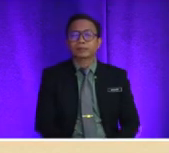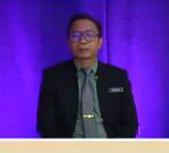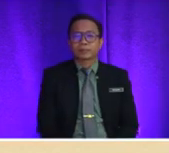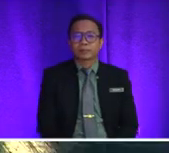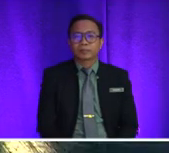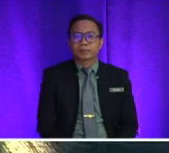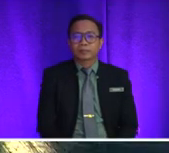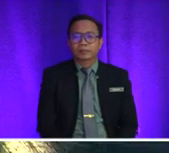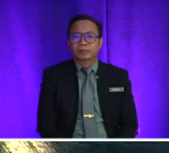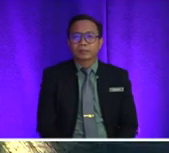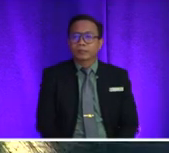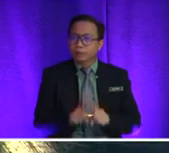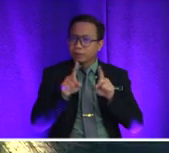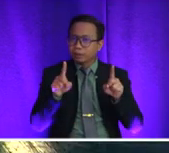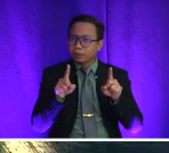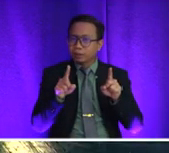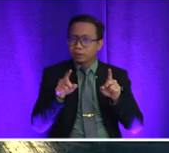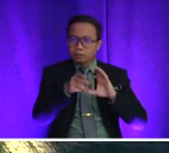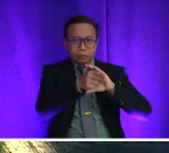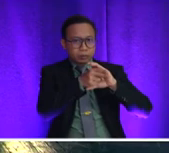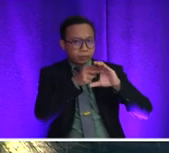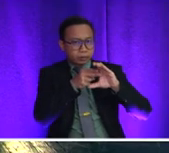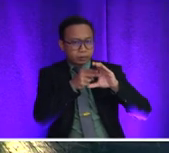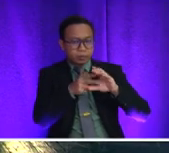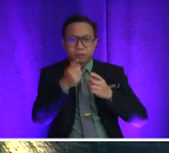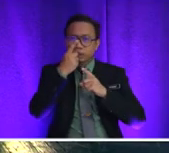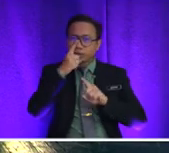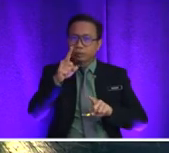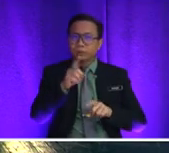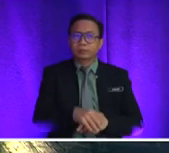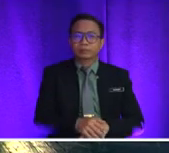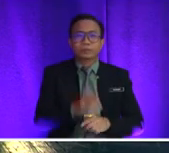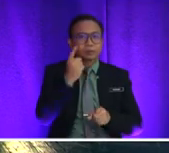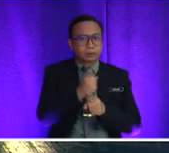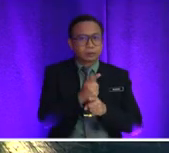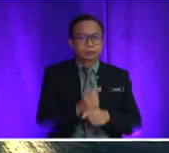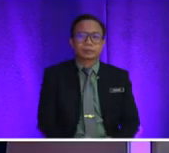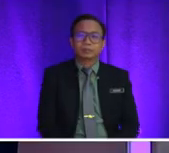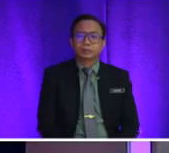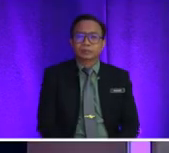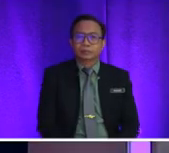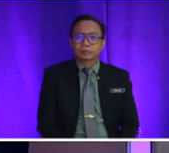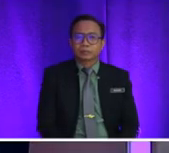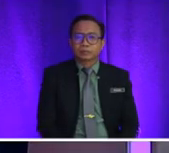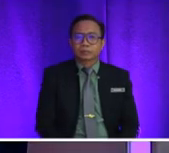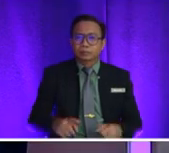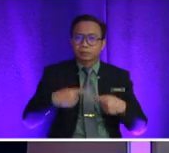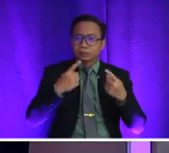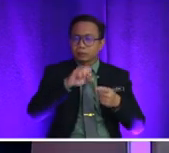ada warna hitam jawabannya adalah betul oke baik